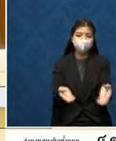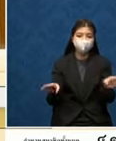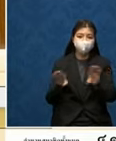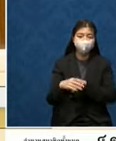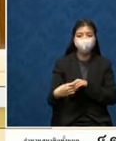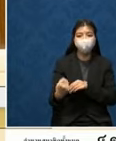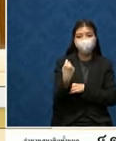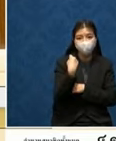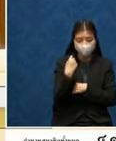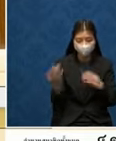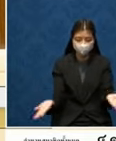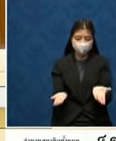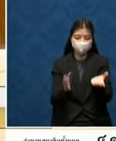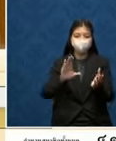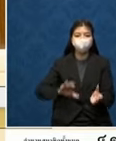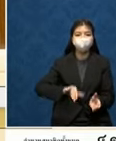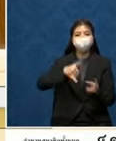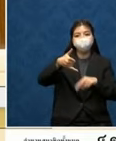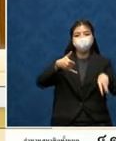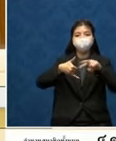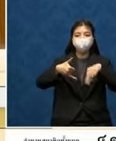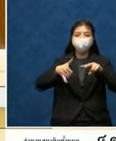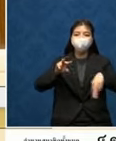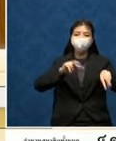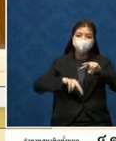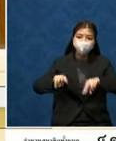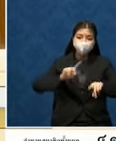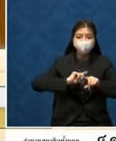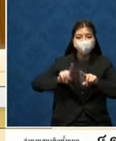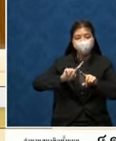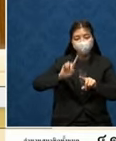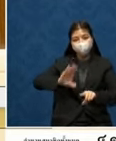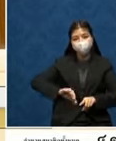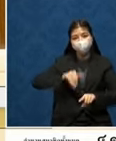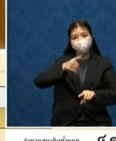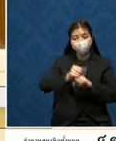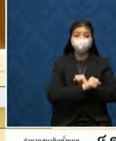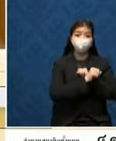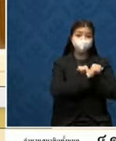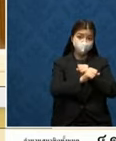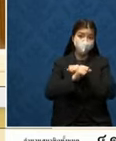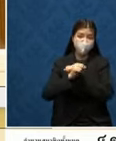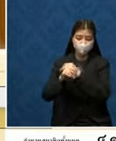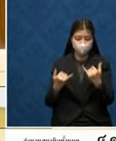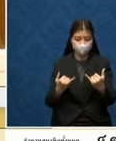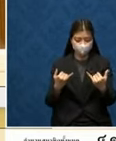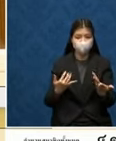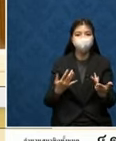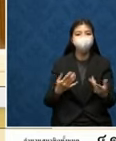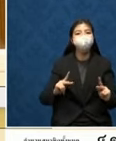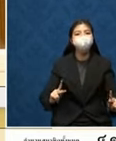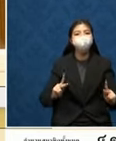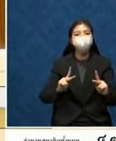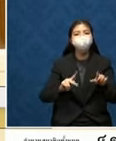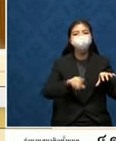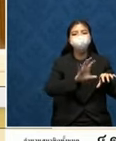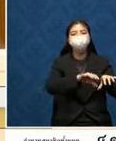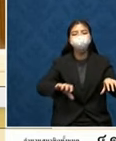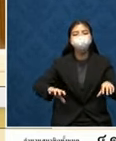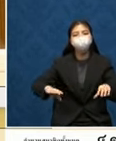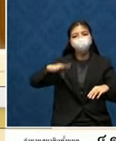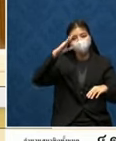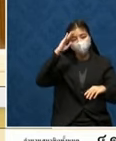สนับสนุนการบำบัติรักษาด้วยชุมชนมิติในเรืการสกัดกั้นวันนี้กองทัพก็ได้เข้มข้นในเรื่องการเฝ้าระวัง